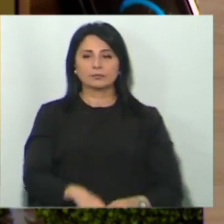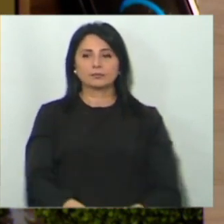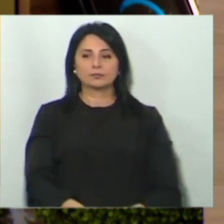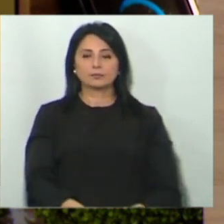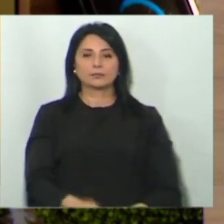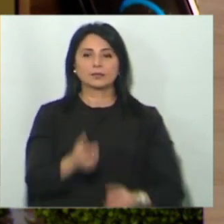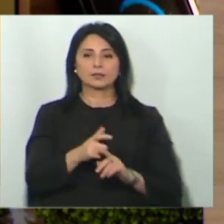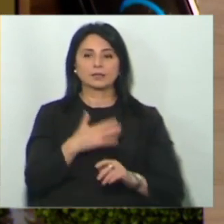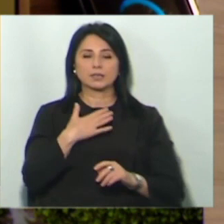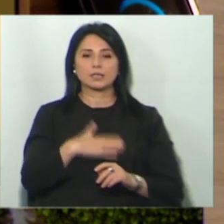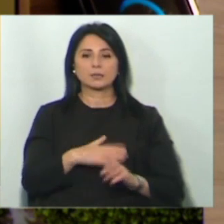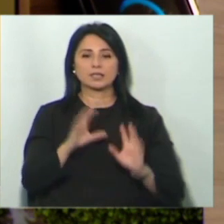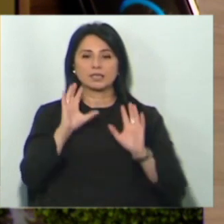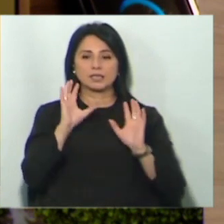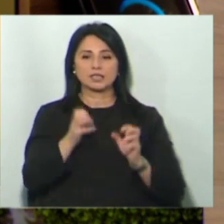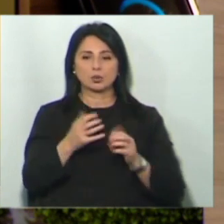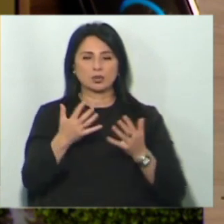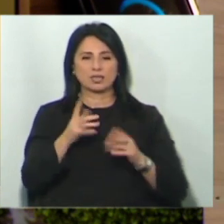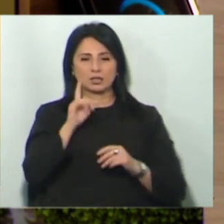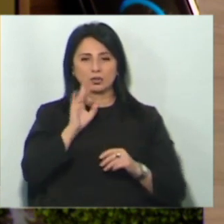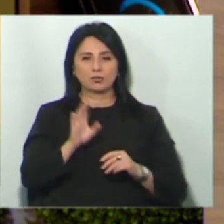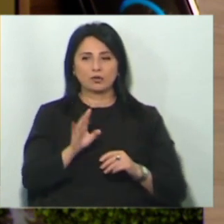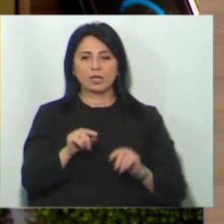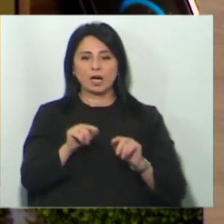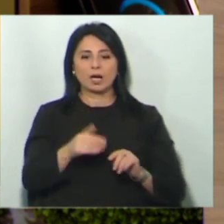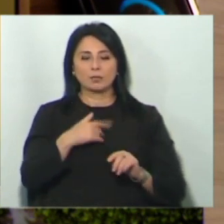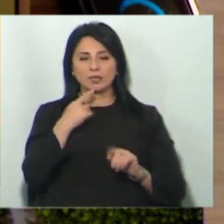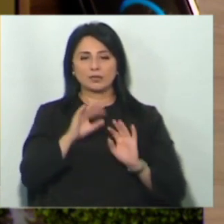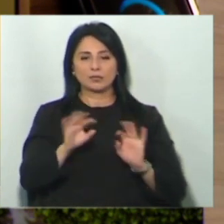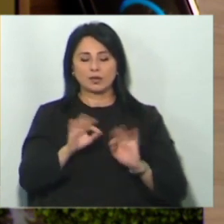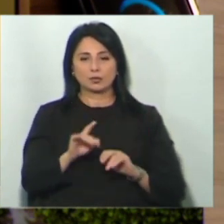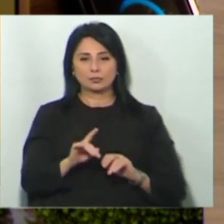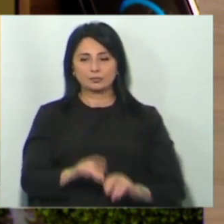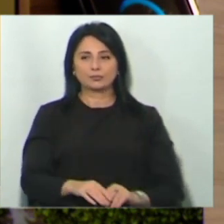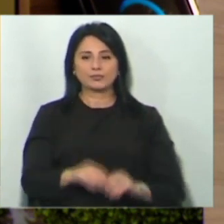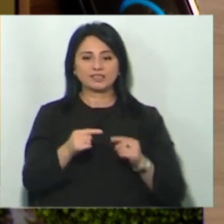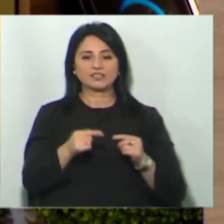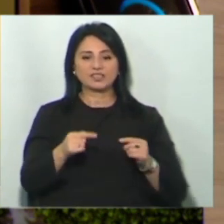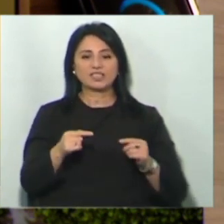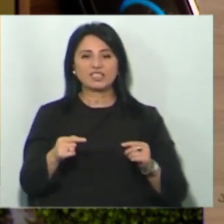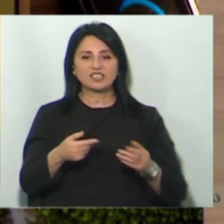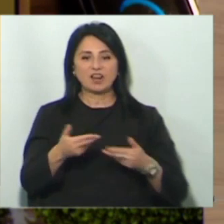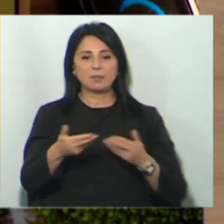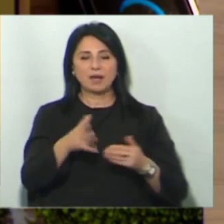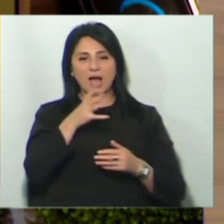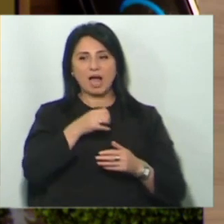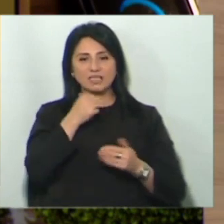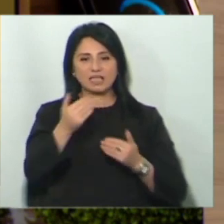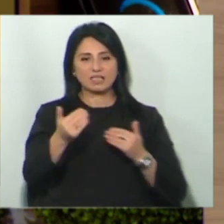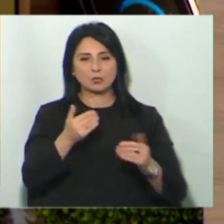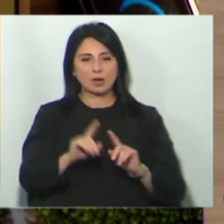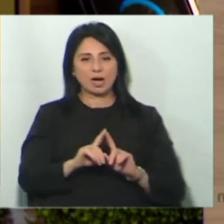ძალიან საკმაოდ ისეთი სერიოზული დისკომფორტი. აქვე მინდა აღვნიშნო, რომ სხვადასხვანაირად მიდის ასაკის